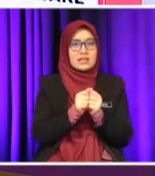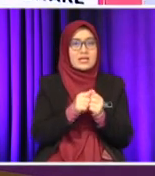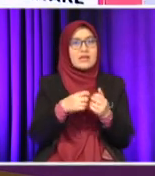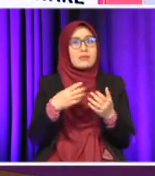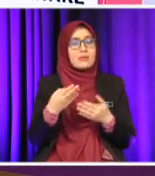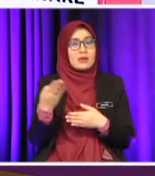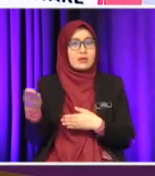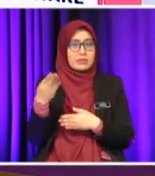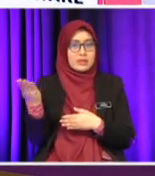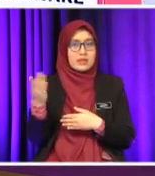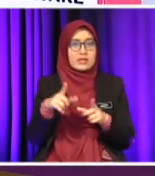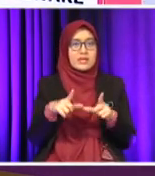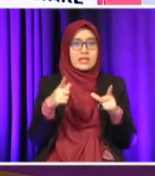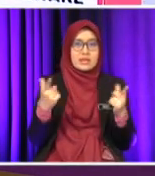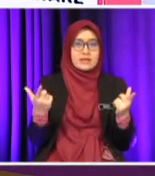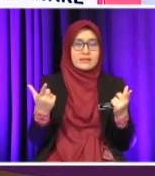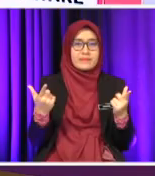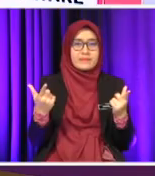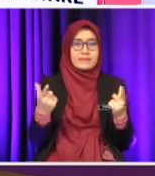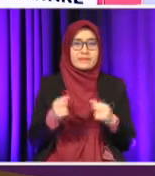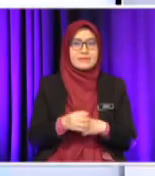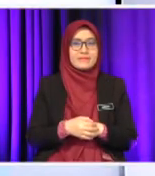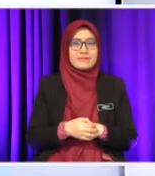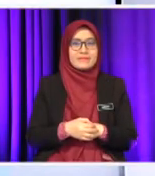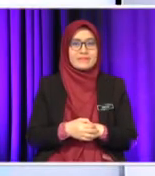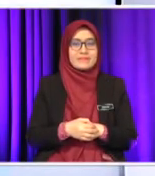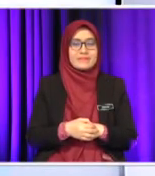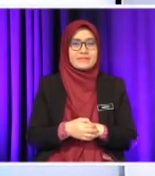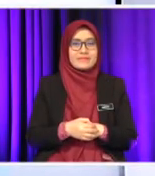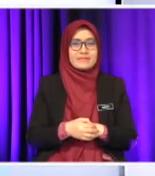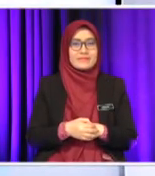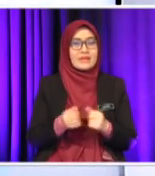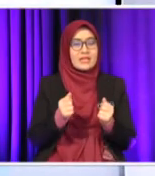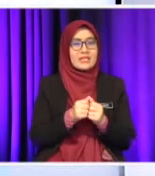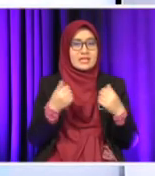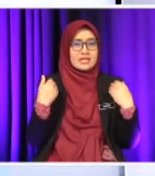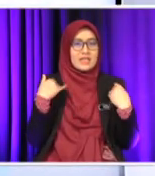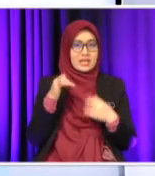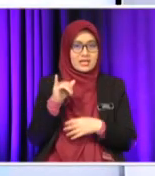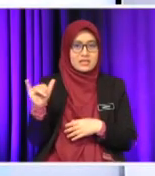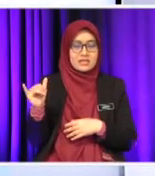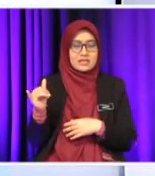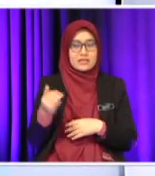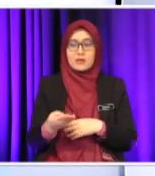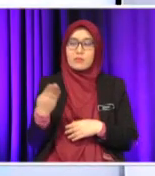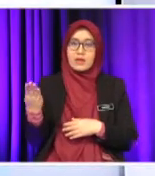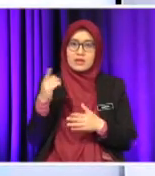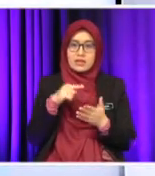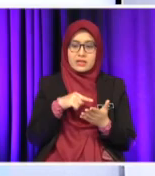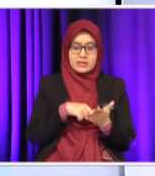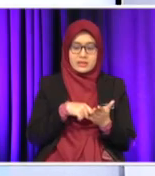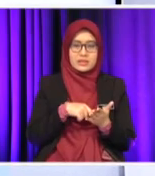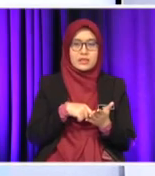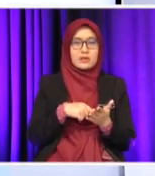adanya baper kita punya produk ini dia akan memudahkan menguruskan rumah tangga jadi